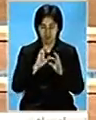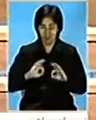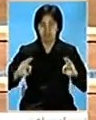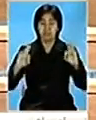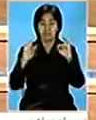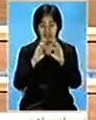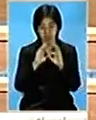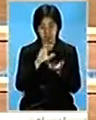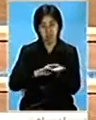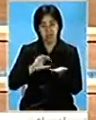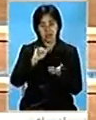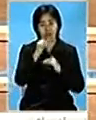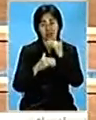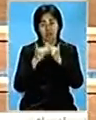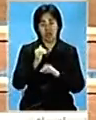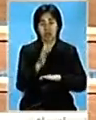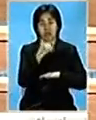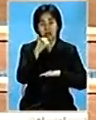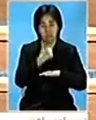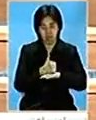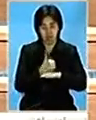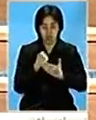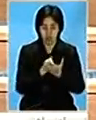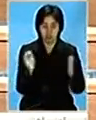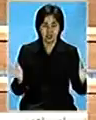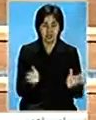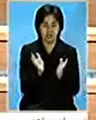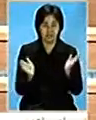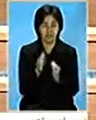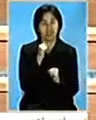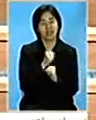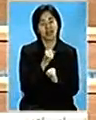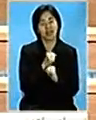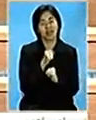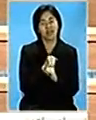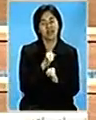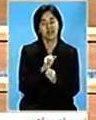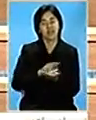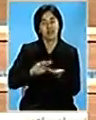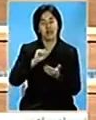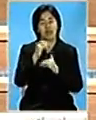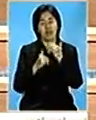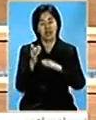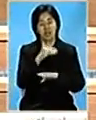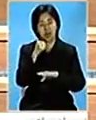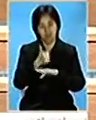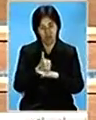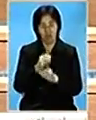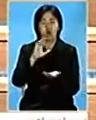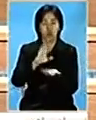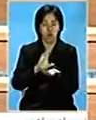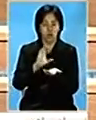ท่านได้บอกว่าท่านจะสนับสนุนการดำเนินงานของสภาพัฒนาการเมืองและกองทุนพัฒนาการเมืองภาคพล